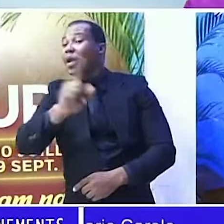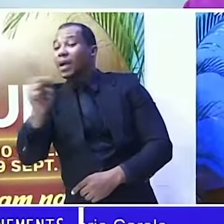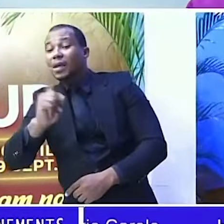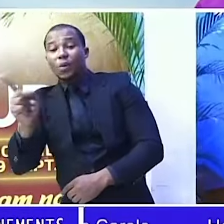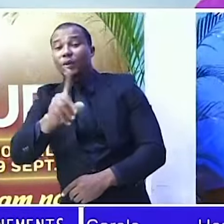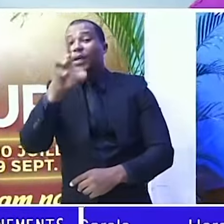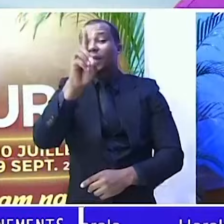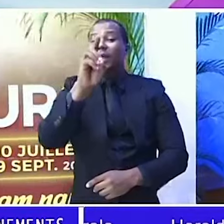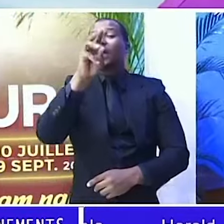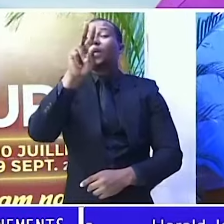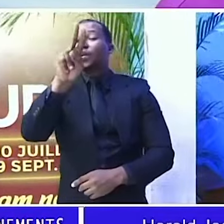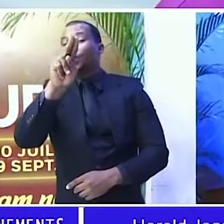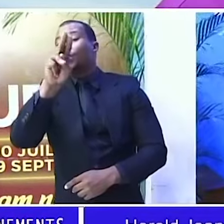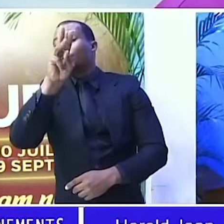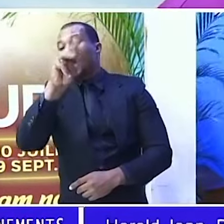Monseigneur Dumas. Moi